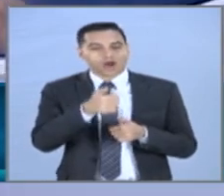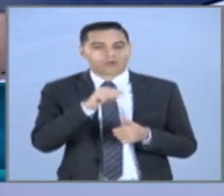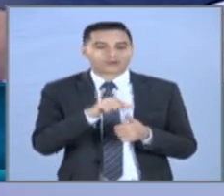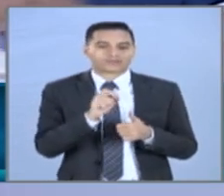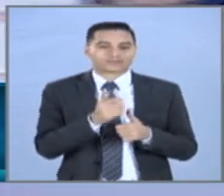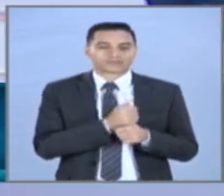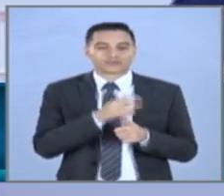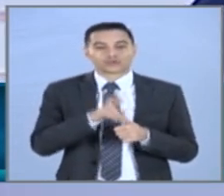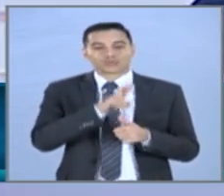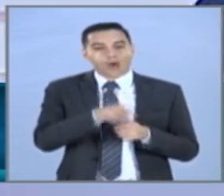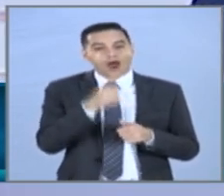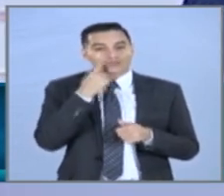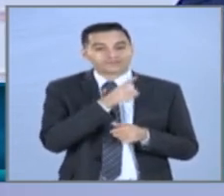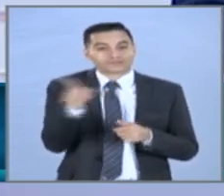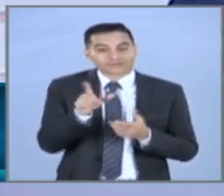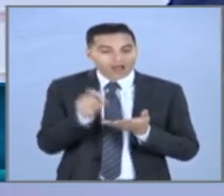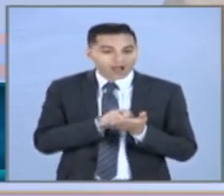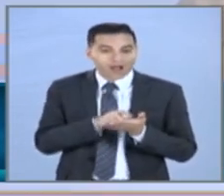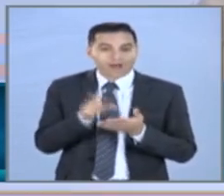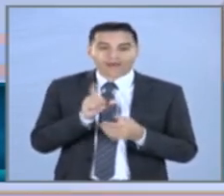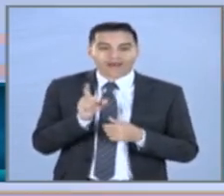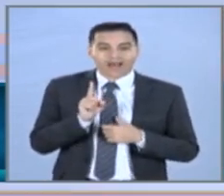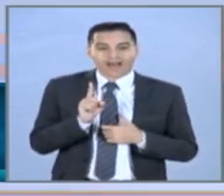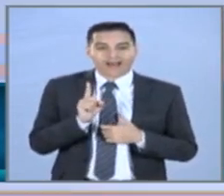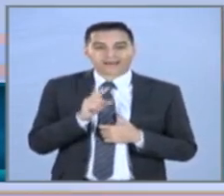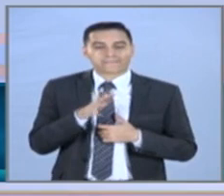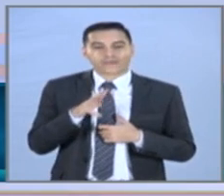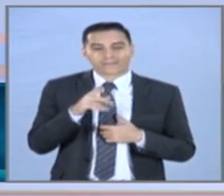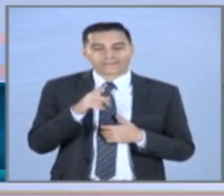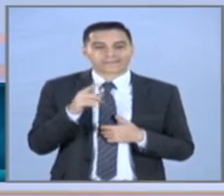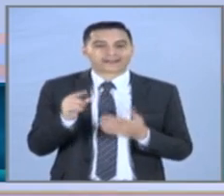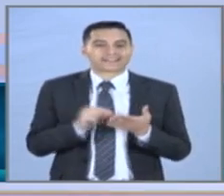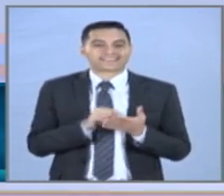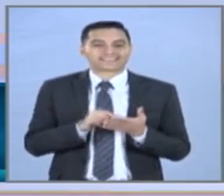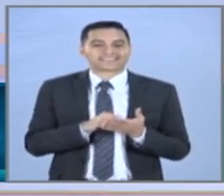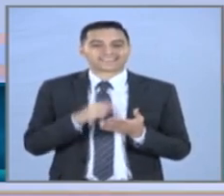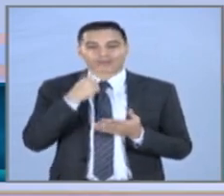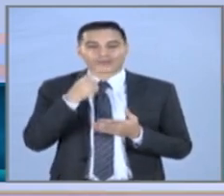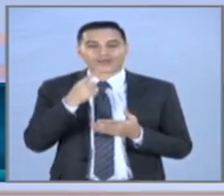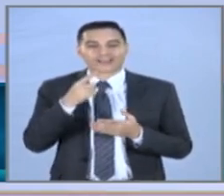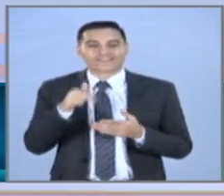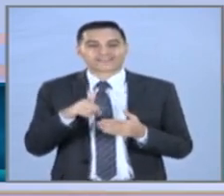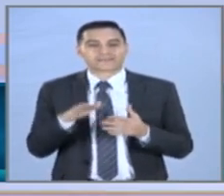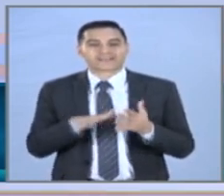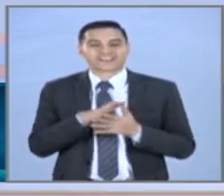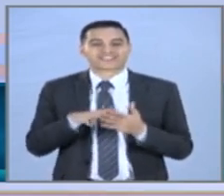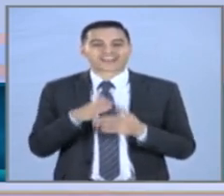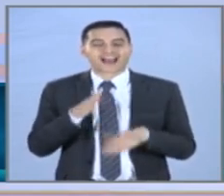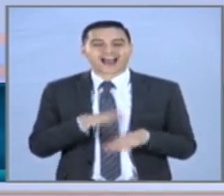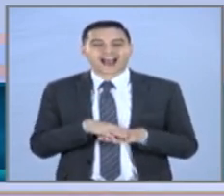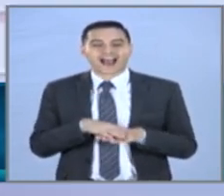باشمهندس رضا، من وجهة نظرك ممكن مدام غادة تبقى